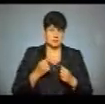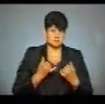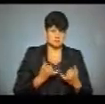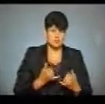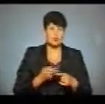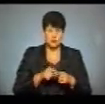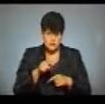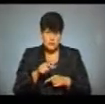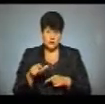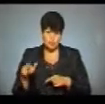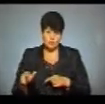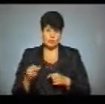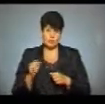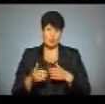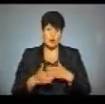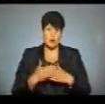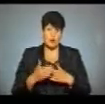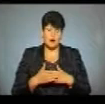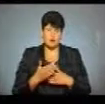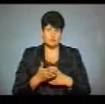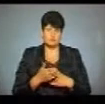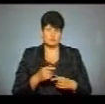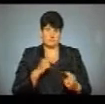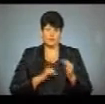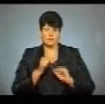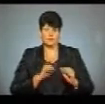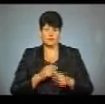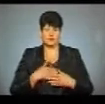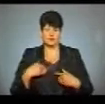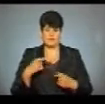вони, ті люди, які, може, йти впираються, що не хочуть, щоб було кольця.